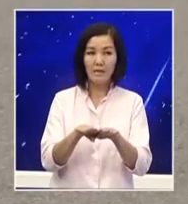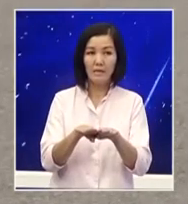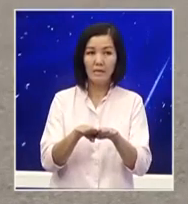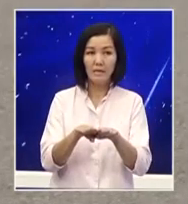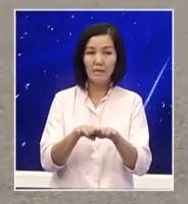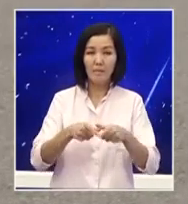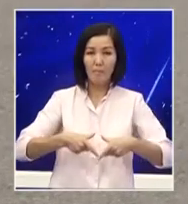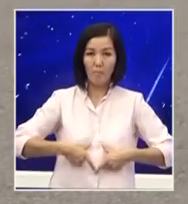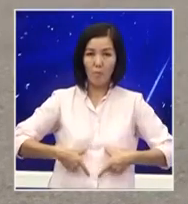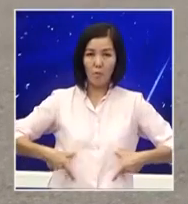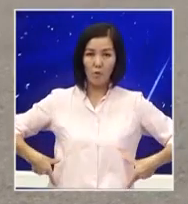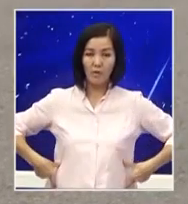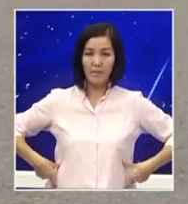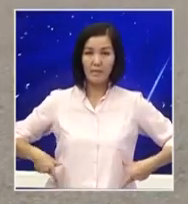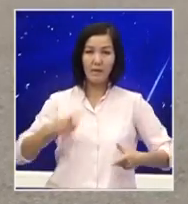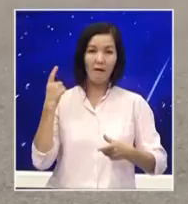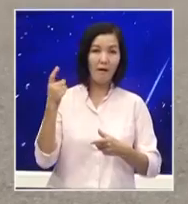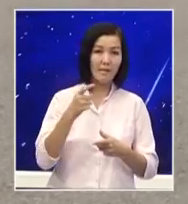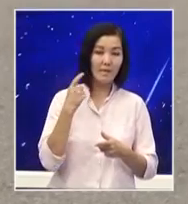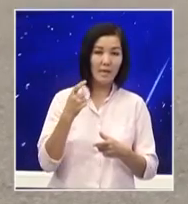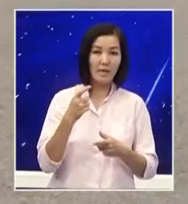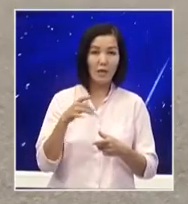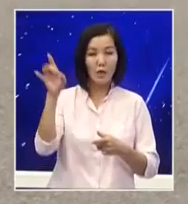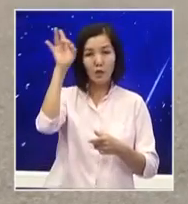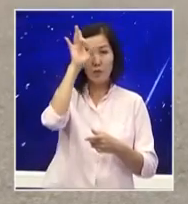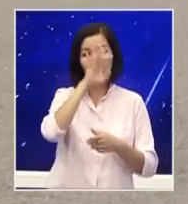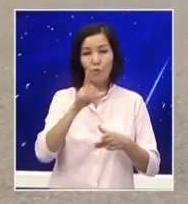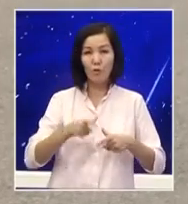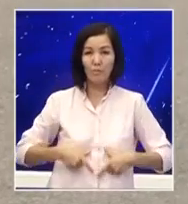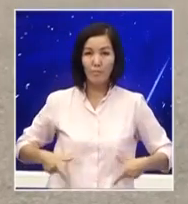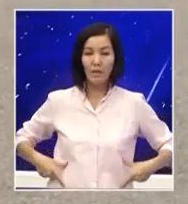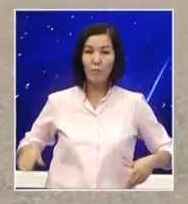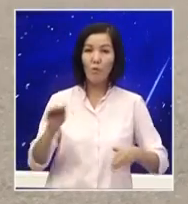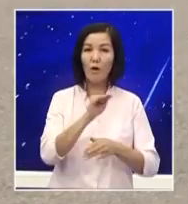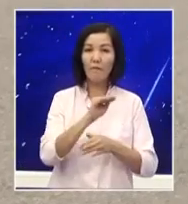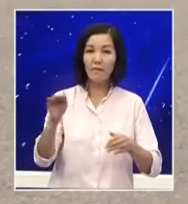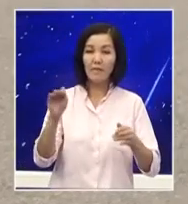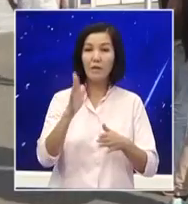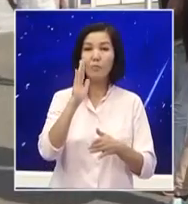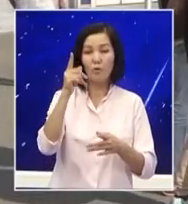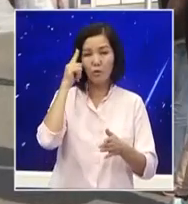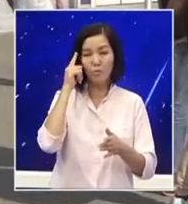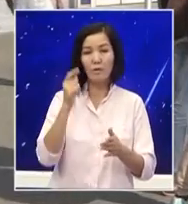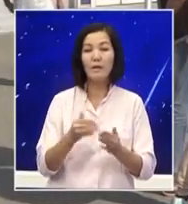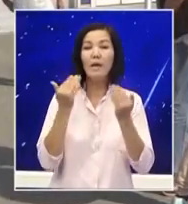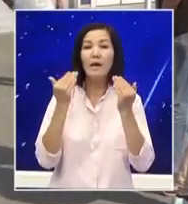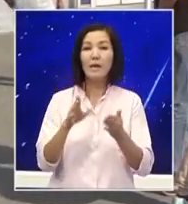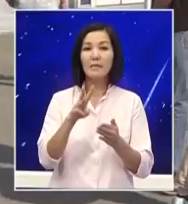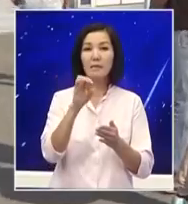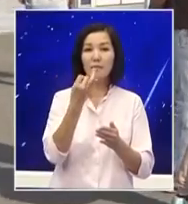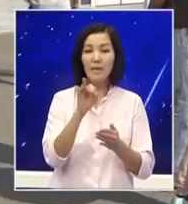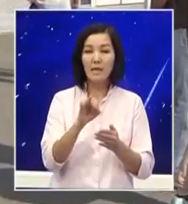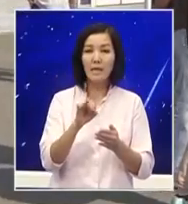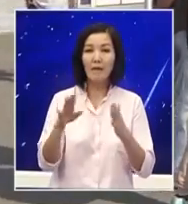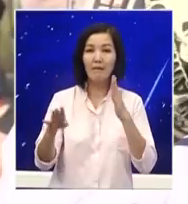поездің егері, мысалға чемпиондық белбеу деген сияқты официально уже болады деп ойлаймын. Қазір Мерей Сүйінов Талдықорған